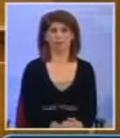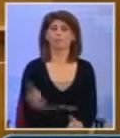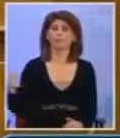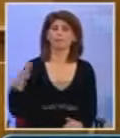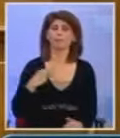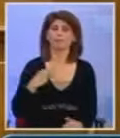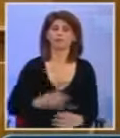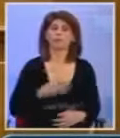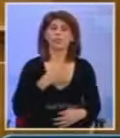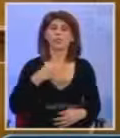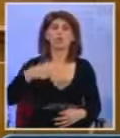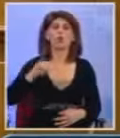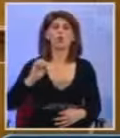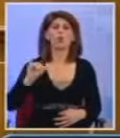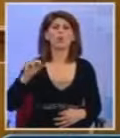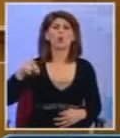Είπατε για τον κύριο Γιούνκερ.